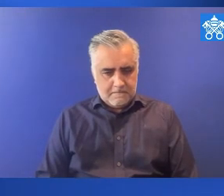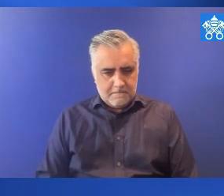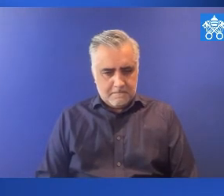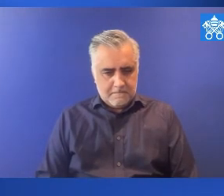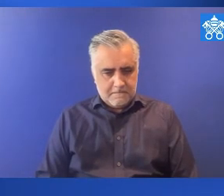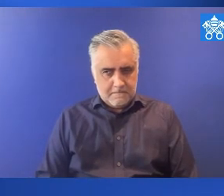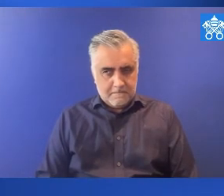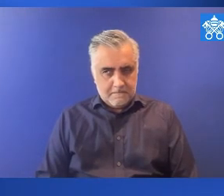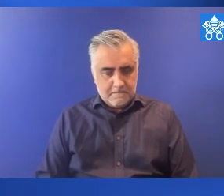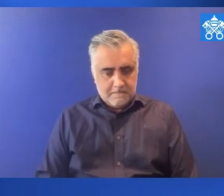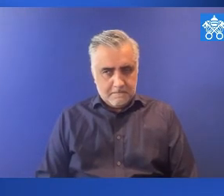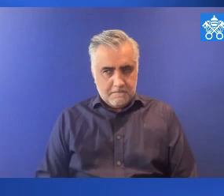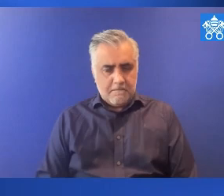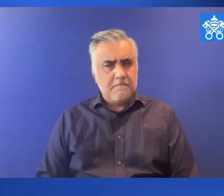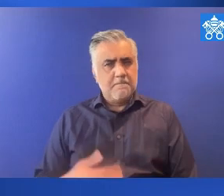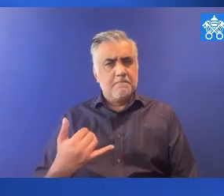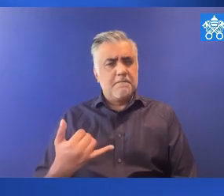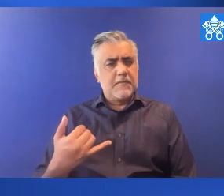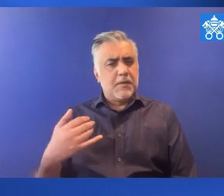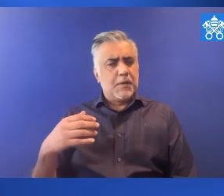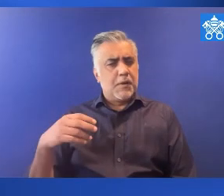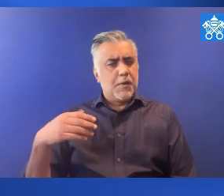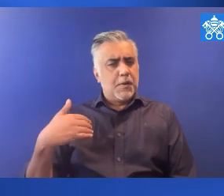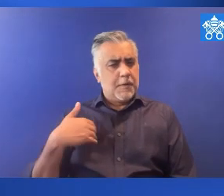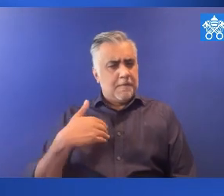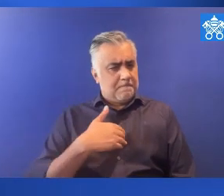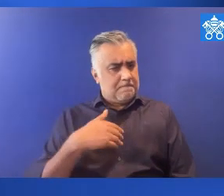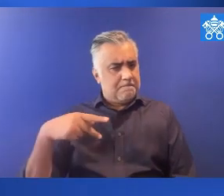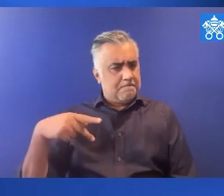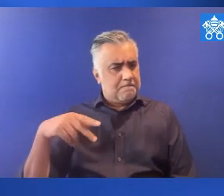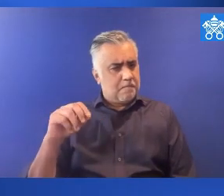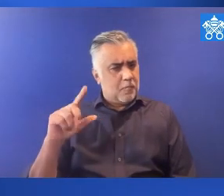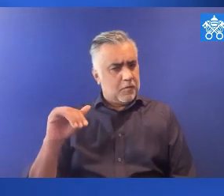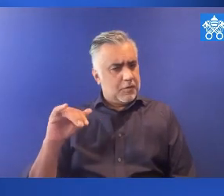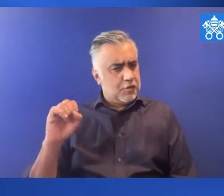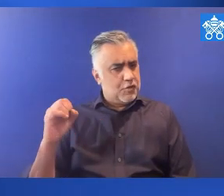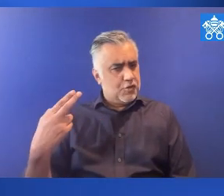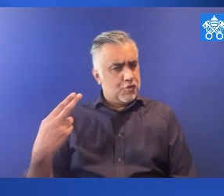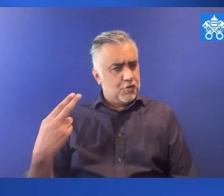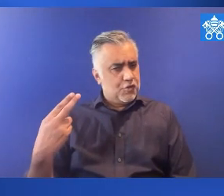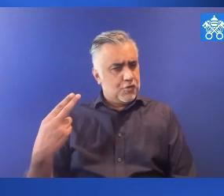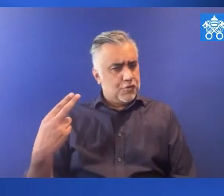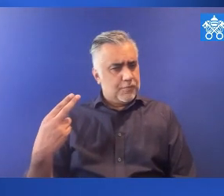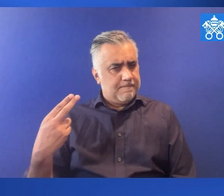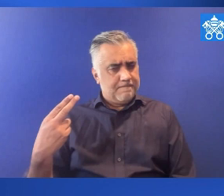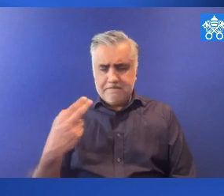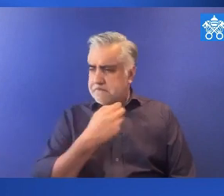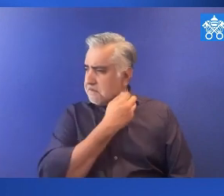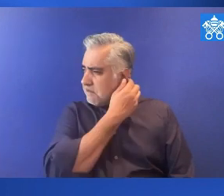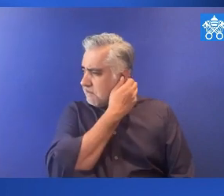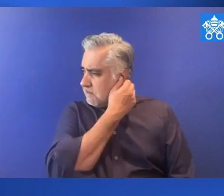Czytanie z Księgi Psalmów. Dusza moja spoczywa tylko w Bogu. Od Niego pochodzi moje